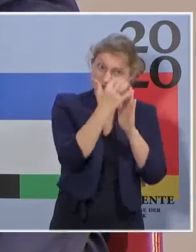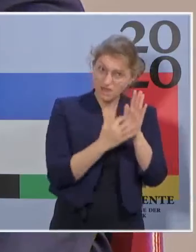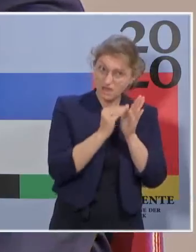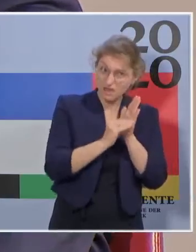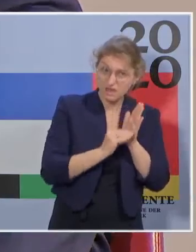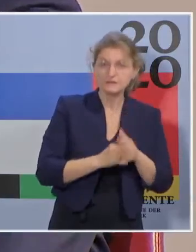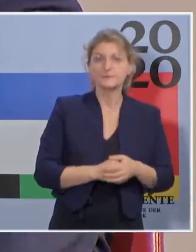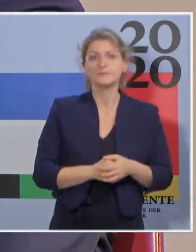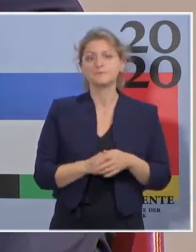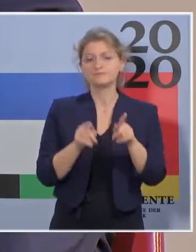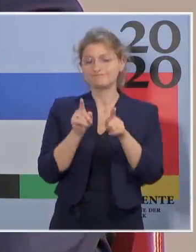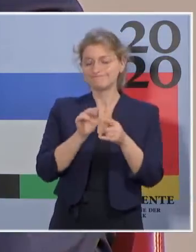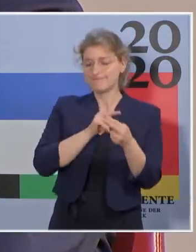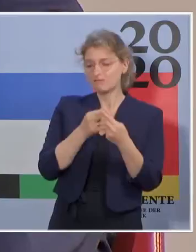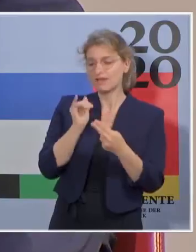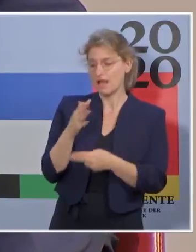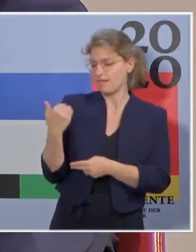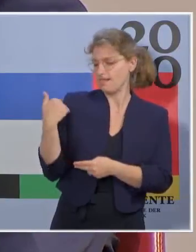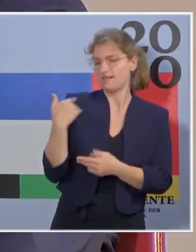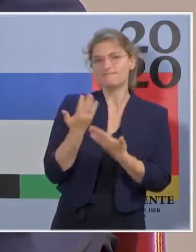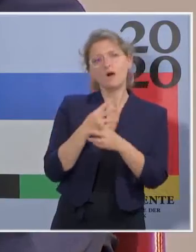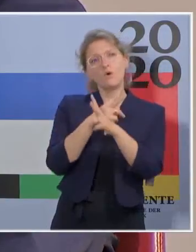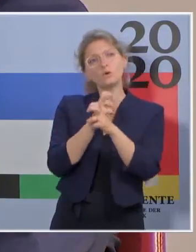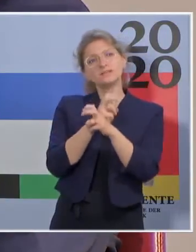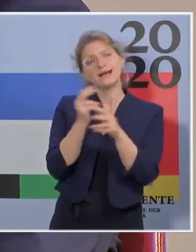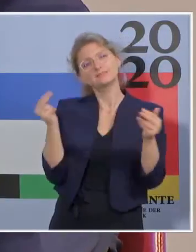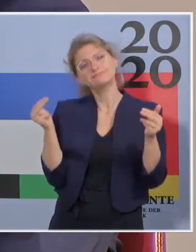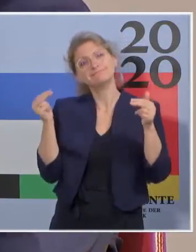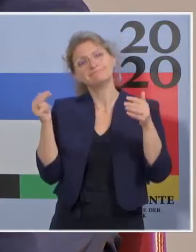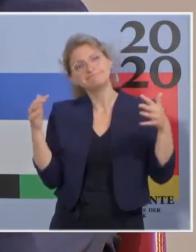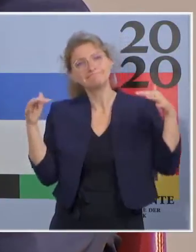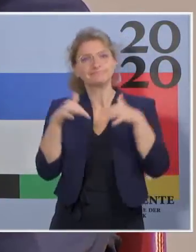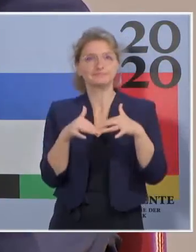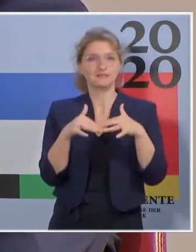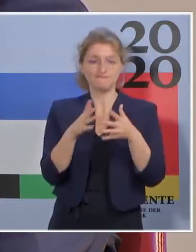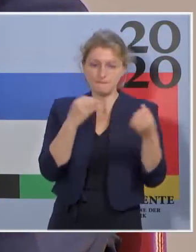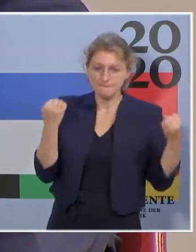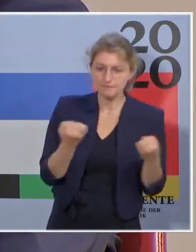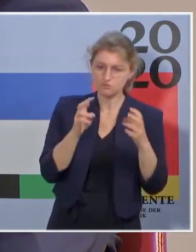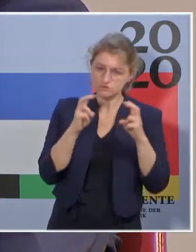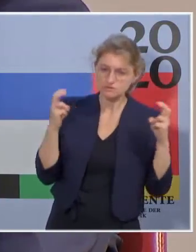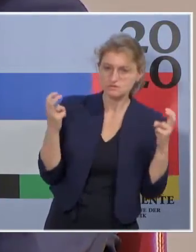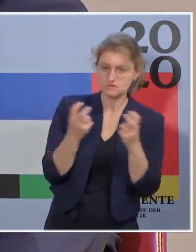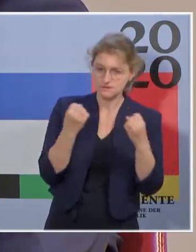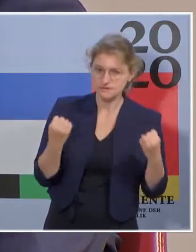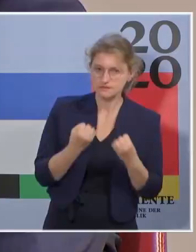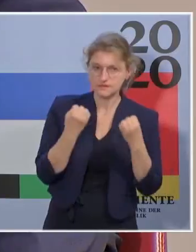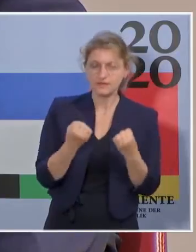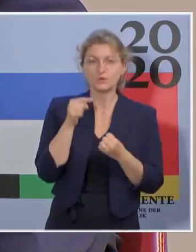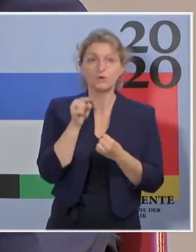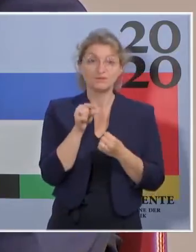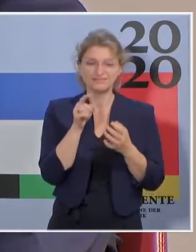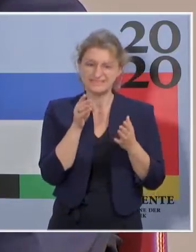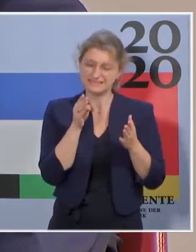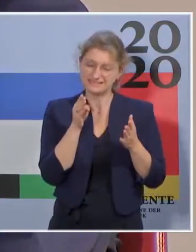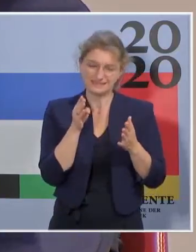vor nicht allzu langer Zeit gehabt, den Österreich-Konvent, der sich bemüht hat und letztlich, wenn man zurückblickt, er ist an genau zwei Punkten